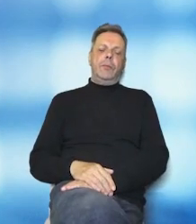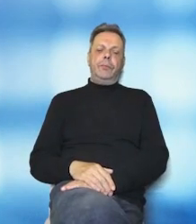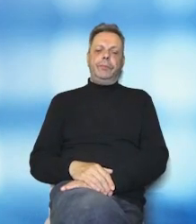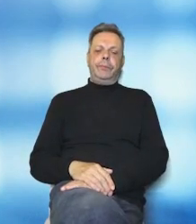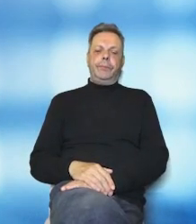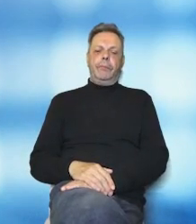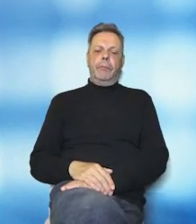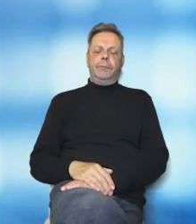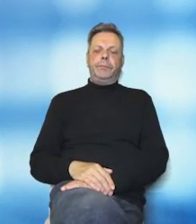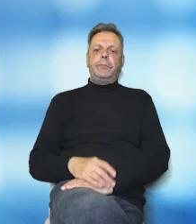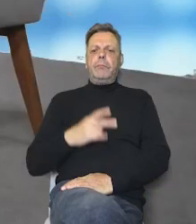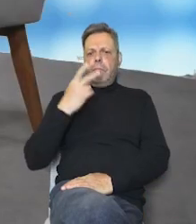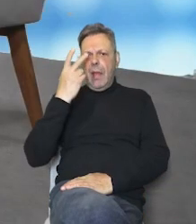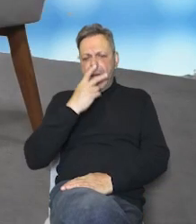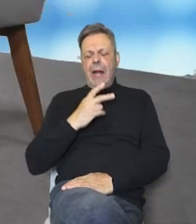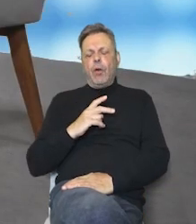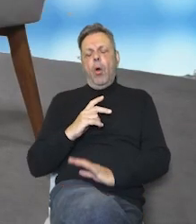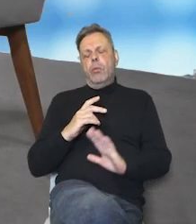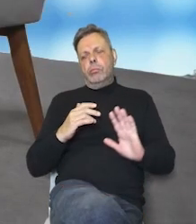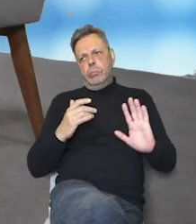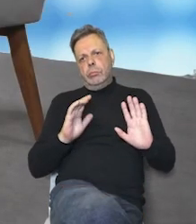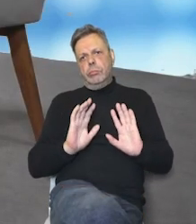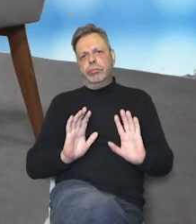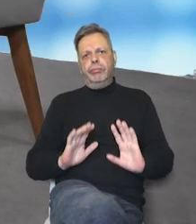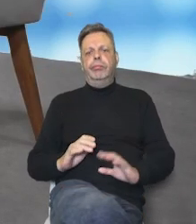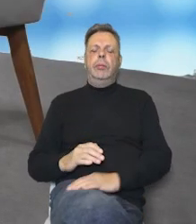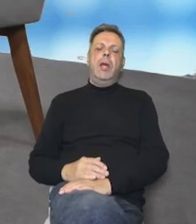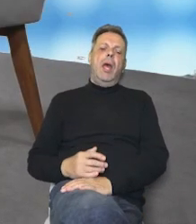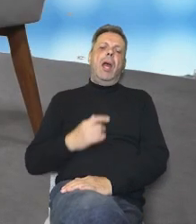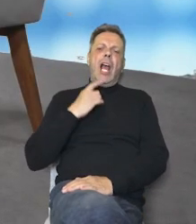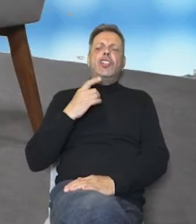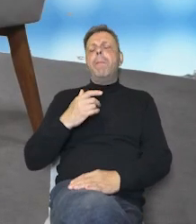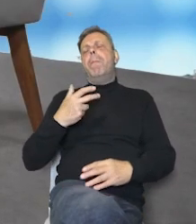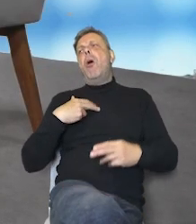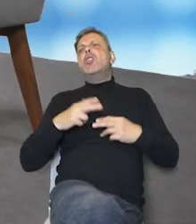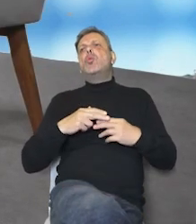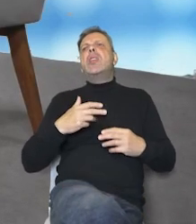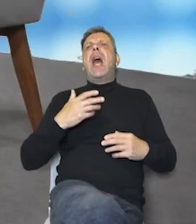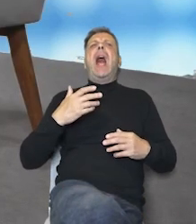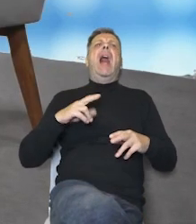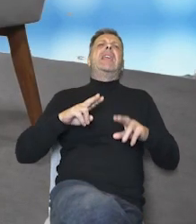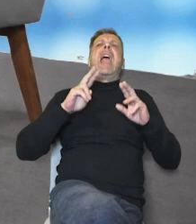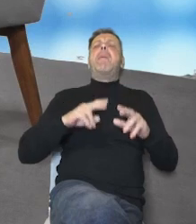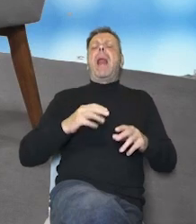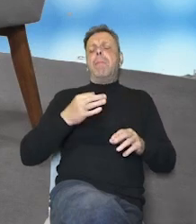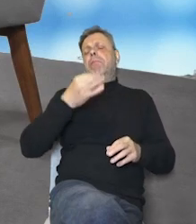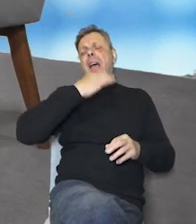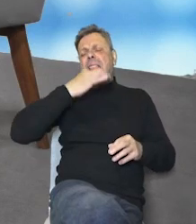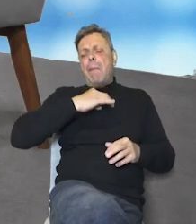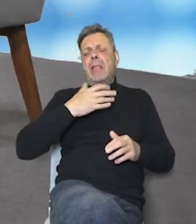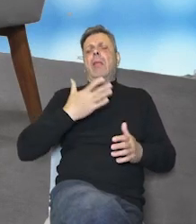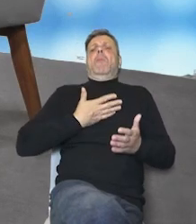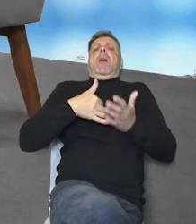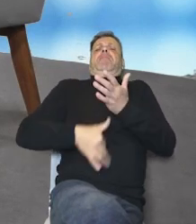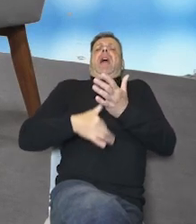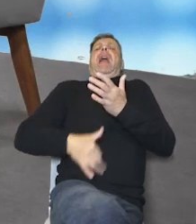internetu. Naravno kaže da, znam, moja susjeda imala proljev antibiotika, ja to ne želim. I zapravo izađu van i zadovoljno i drugi dan